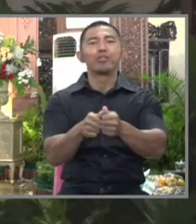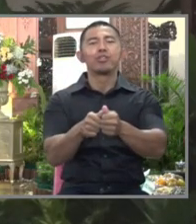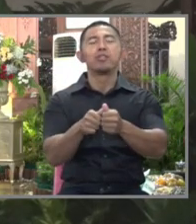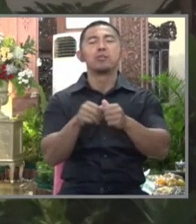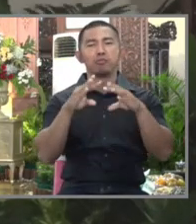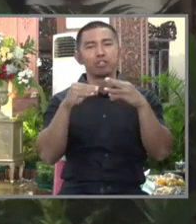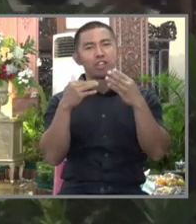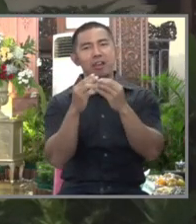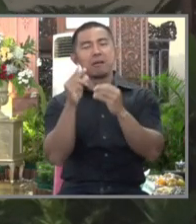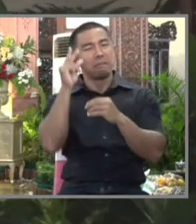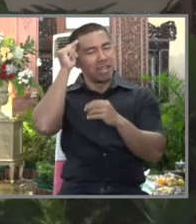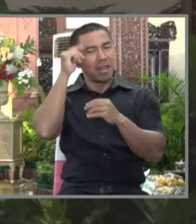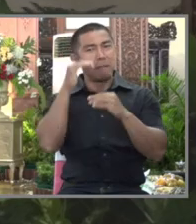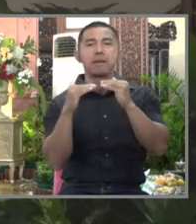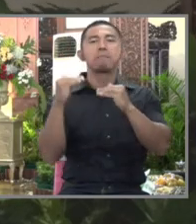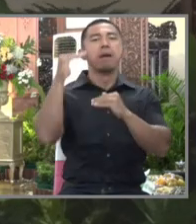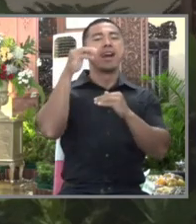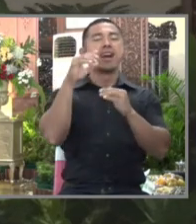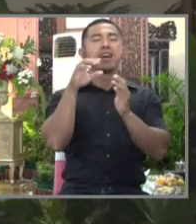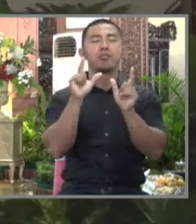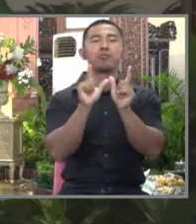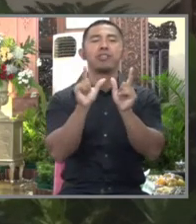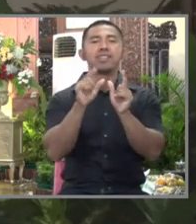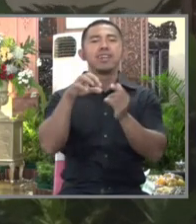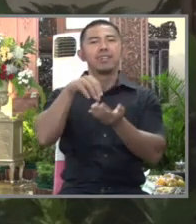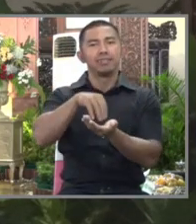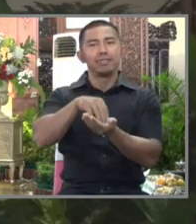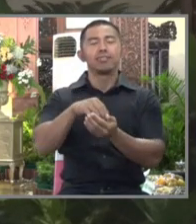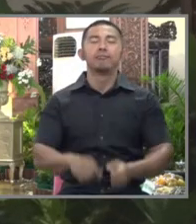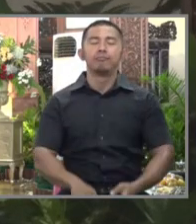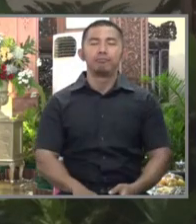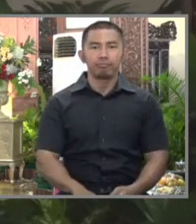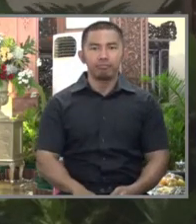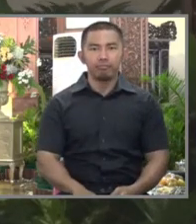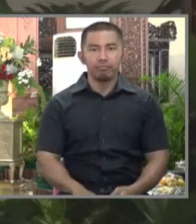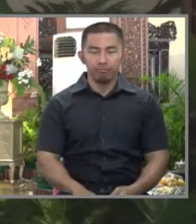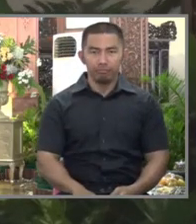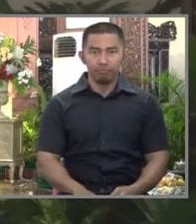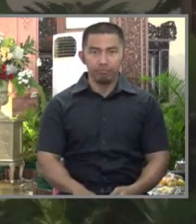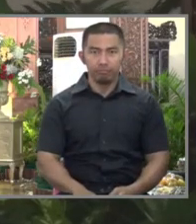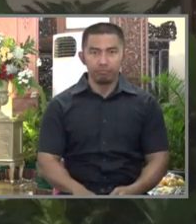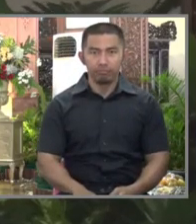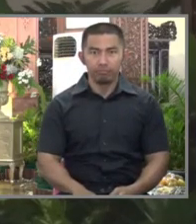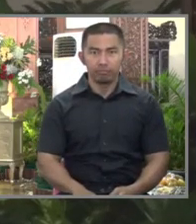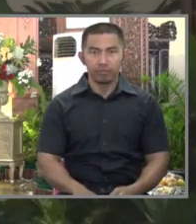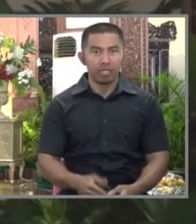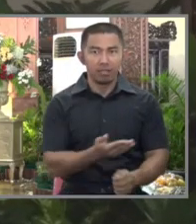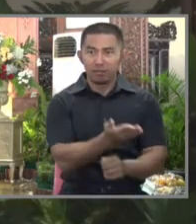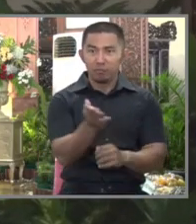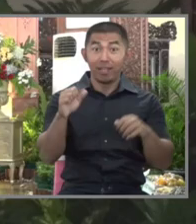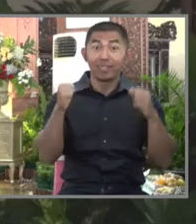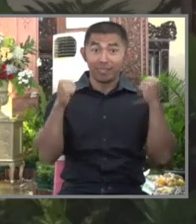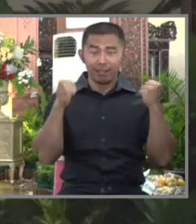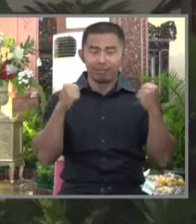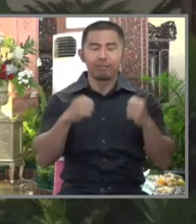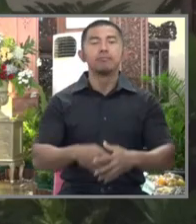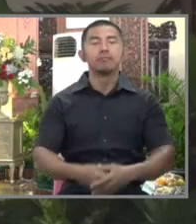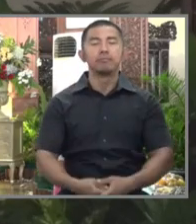di wilayah pengembangan Wanarakuti dan Banglor dalam keadaan sehat walafiat,